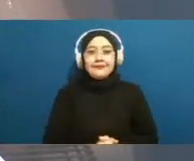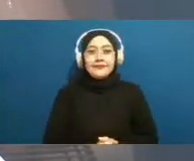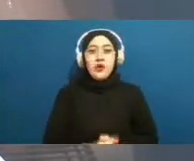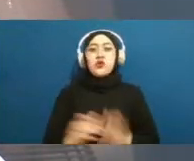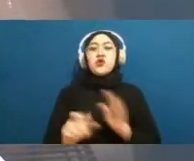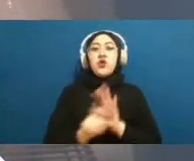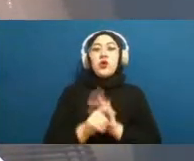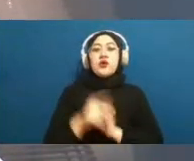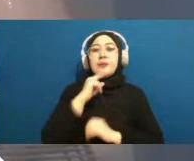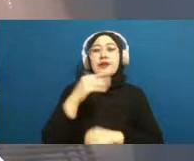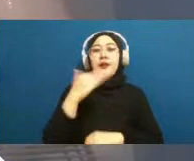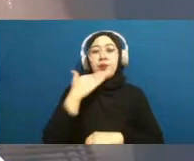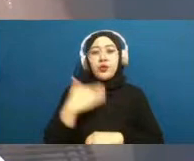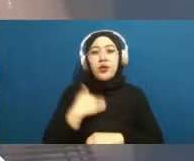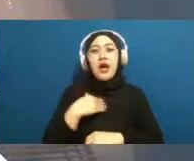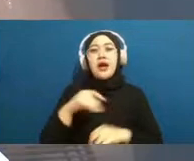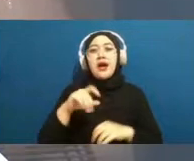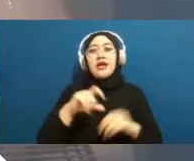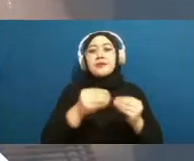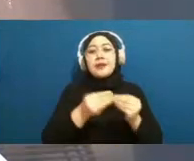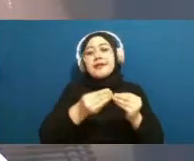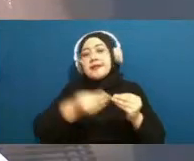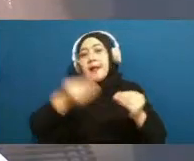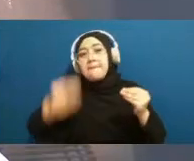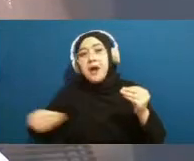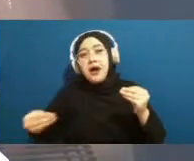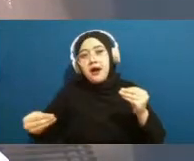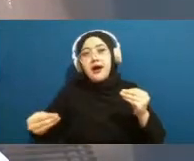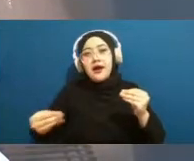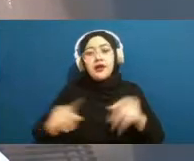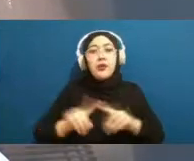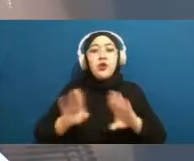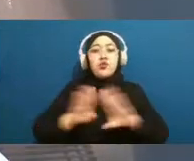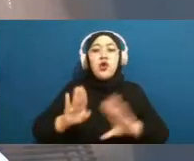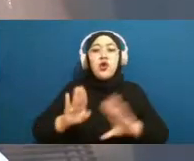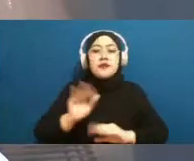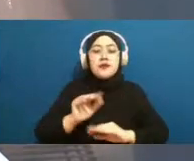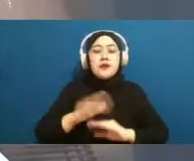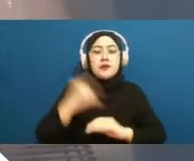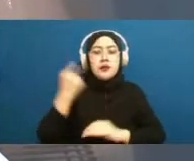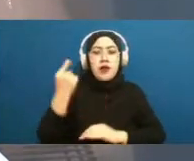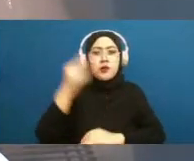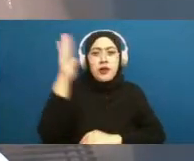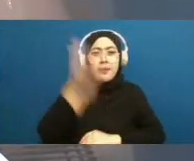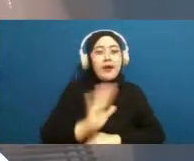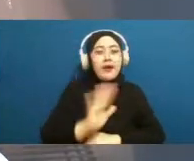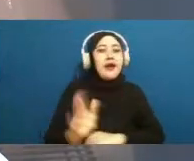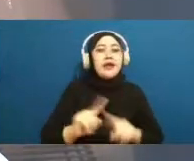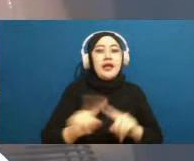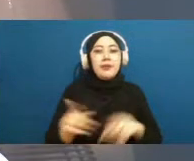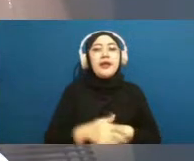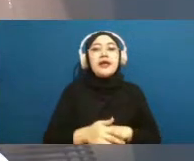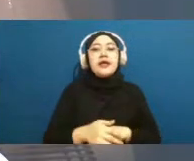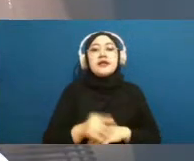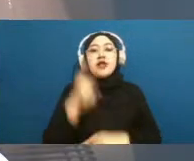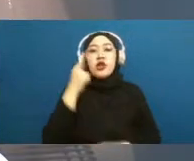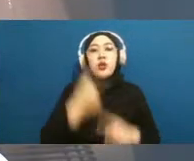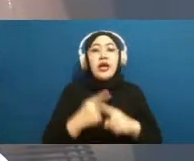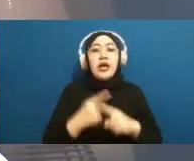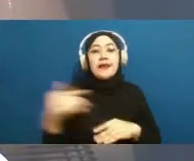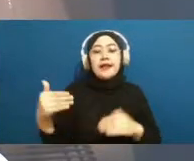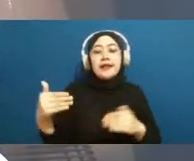di tempat lain padahal kan itu hanya just tip ya, tidak tiap hari. Jadi kos saya itu cuman hanya transport sekali jalan, cuman di sana mereka